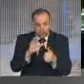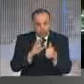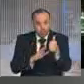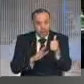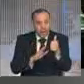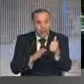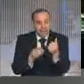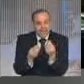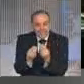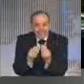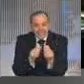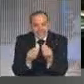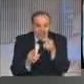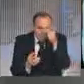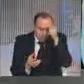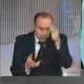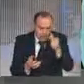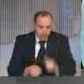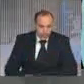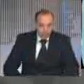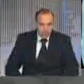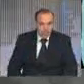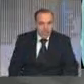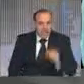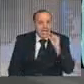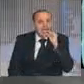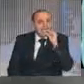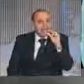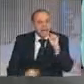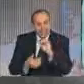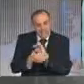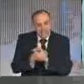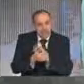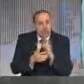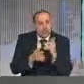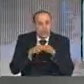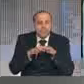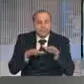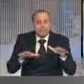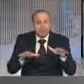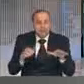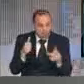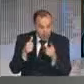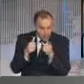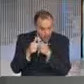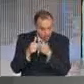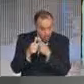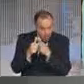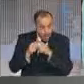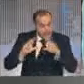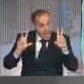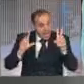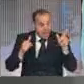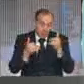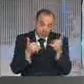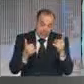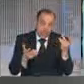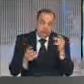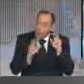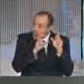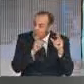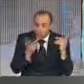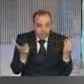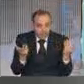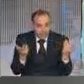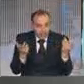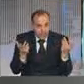العمليه السياسيه في تونس كلمه السلام شكون باش ينشرها اول حاجه هي الاعلام